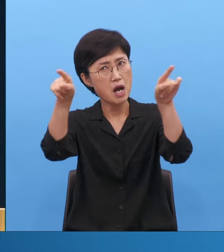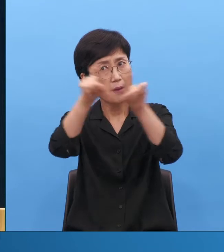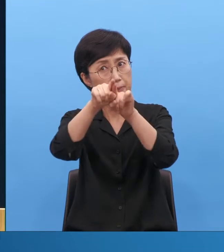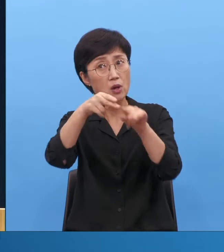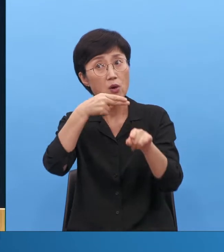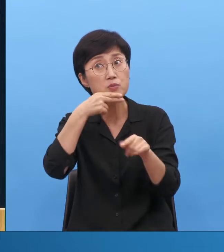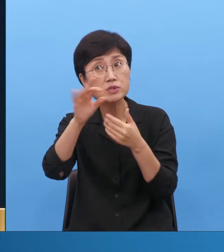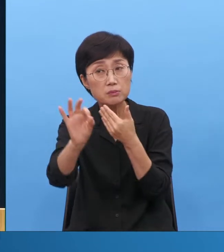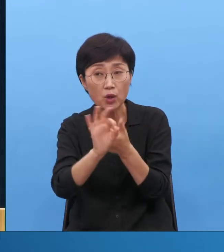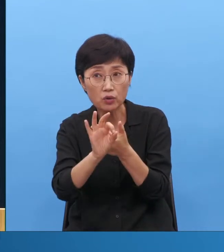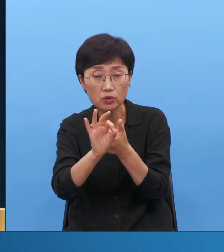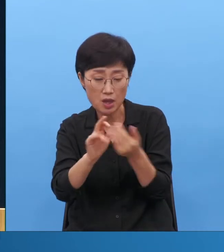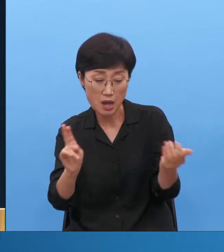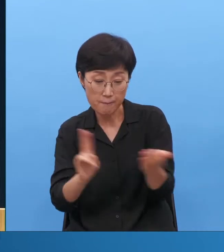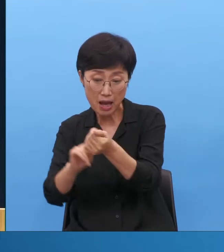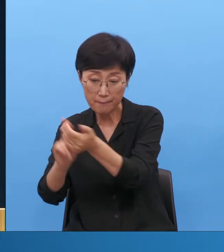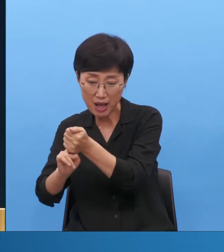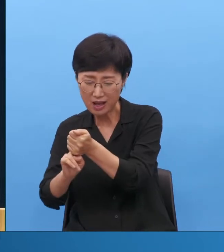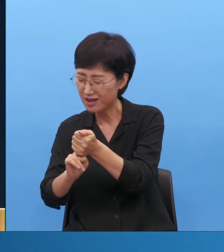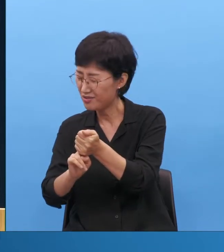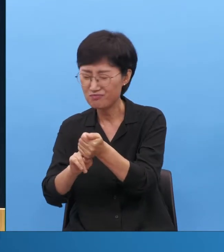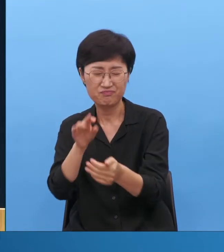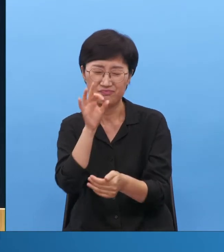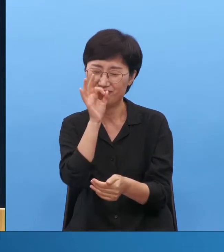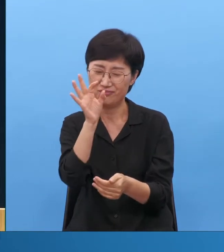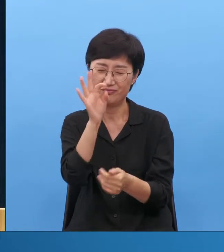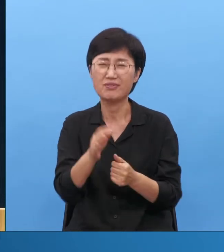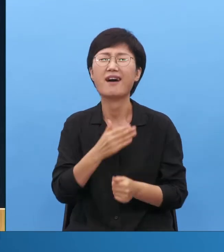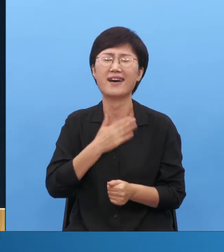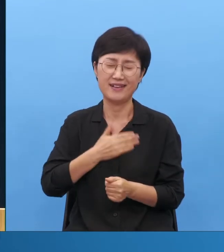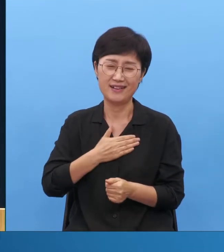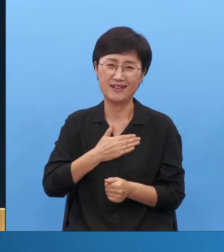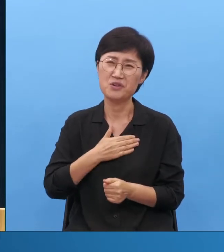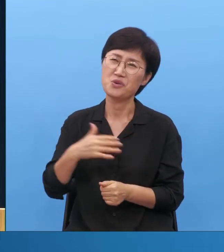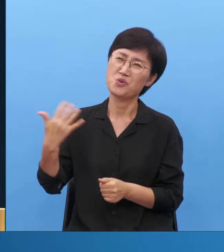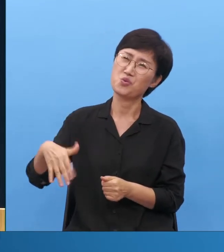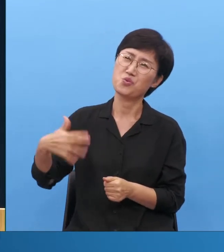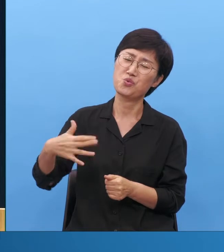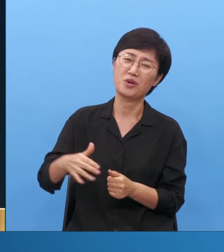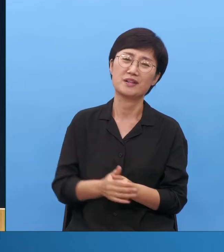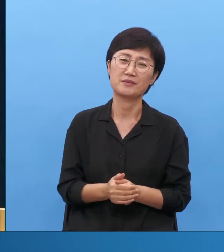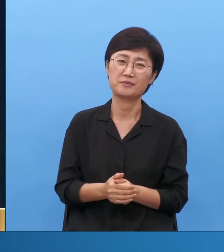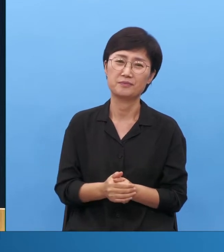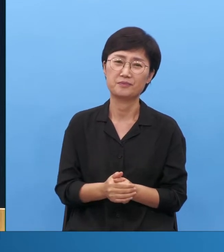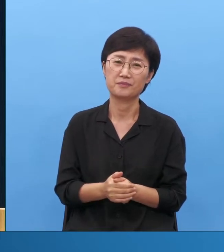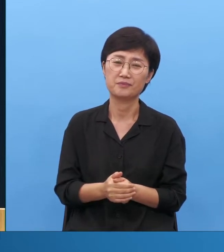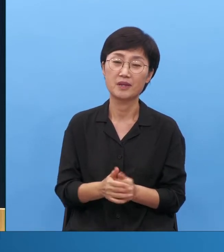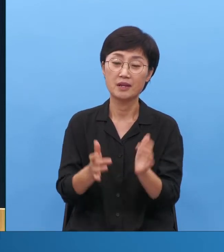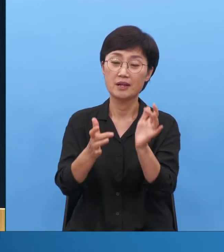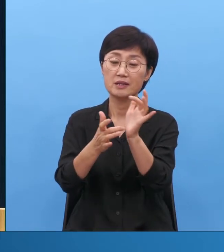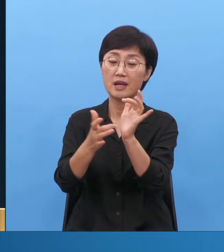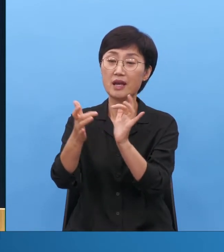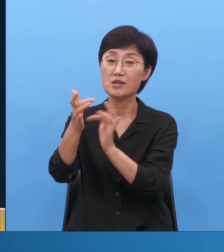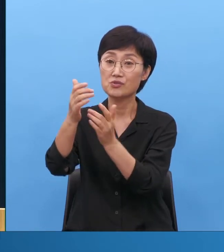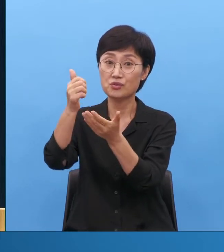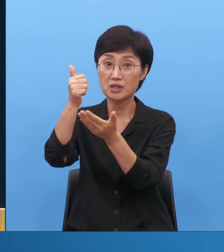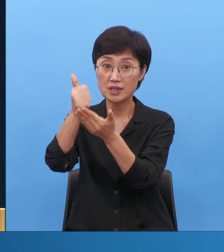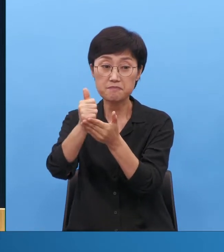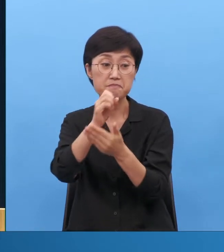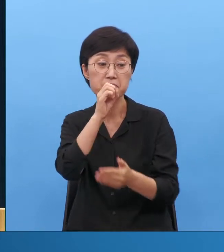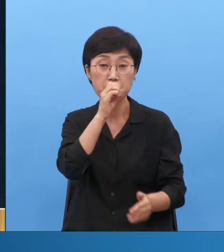수가 없습니다. He says these signs cannot accompany you unless God is with you. 그때 예수님이 동문서답